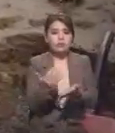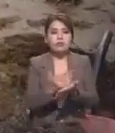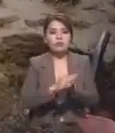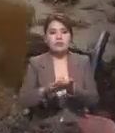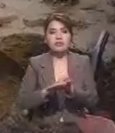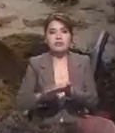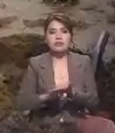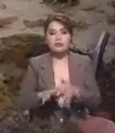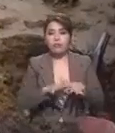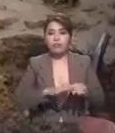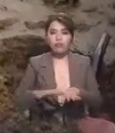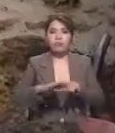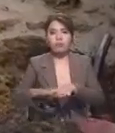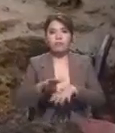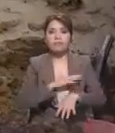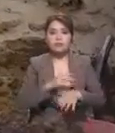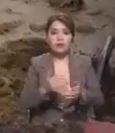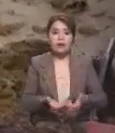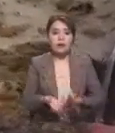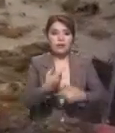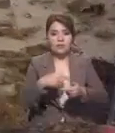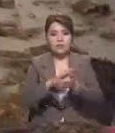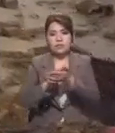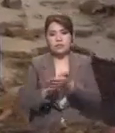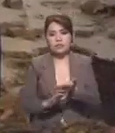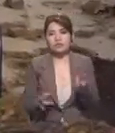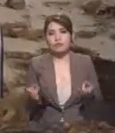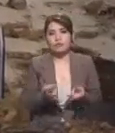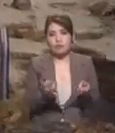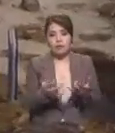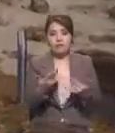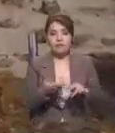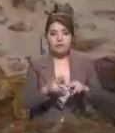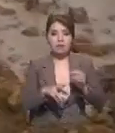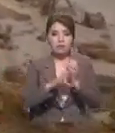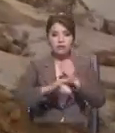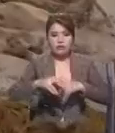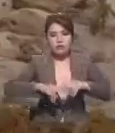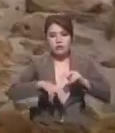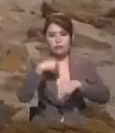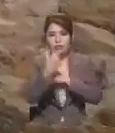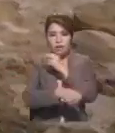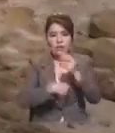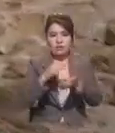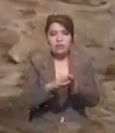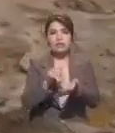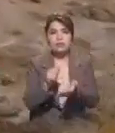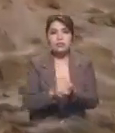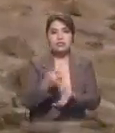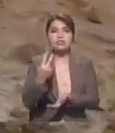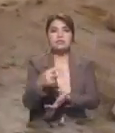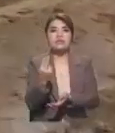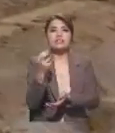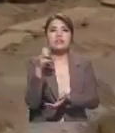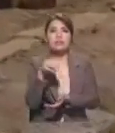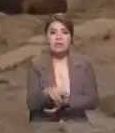ағып келген. Амал жоқ, мынаның бәрін тасып ауланы тазалау керек. Бәрінен де құрылыс материалдарым түкке жарамай қалды. 20 қап семент, 1,5